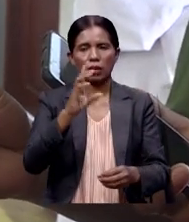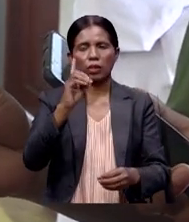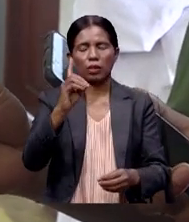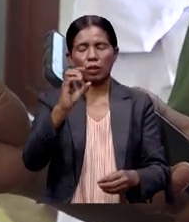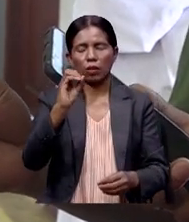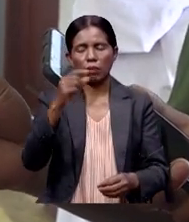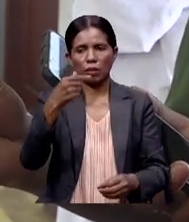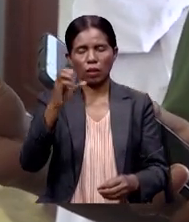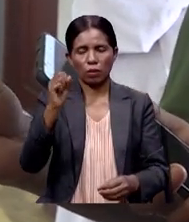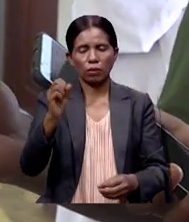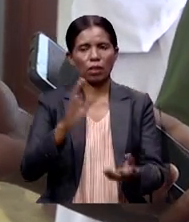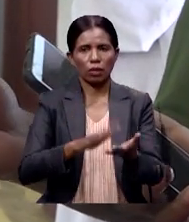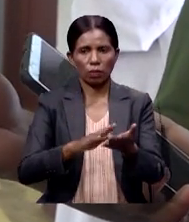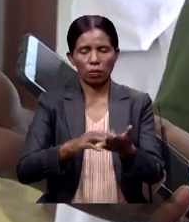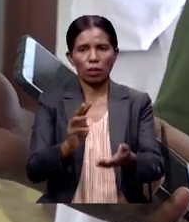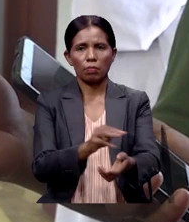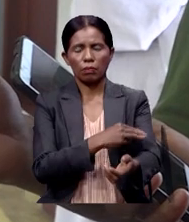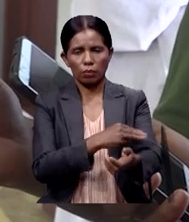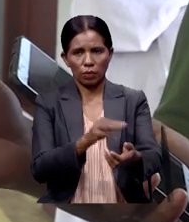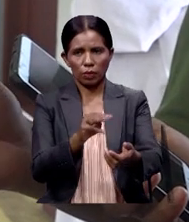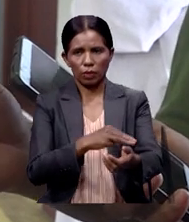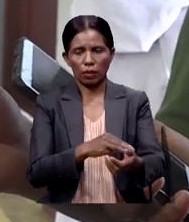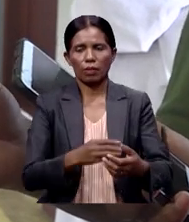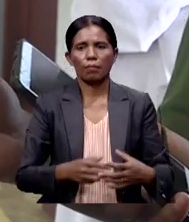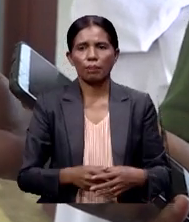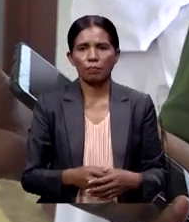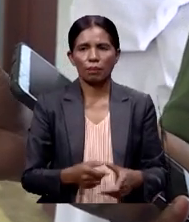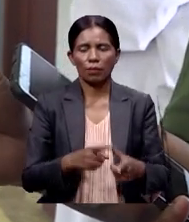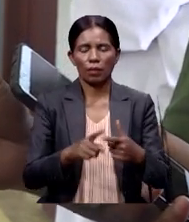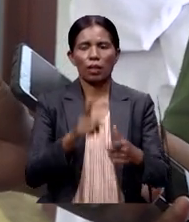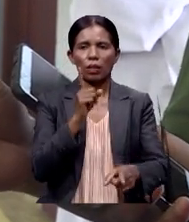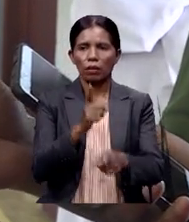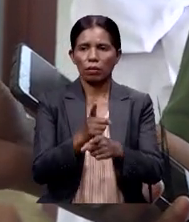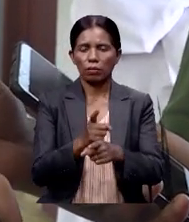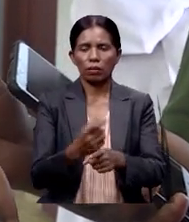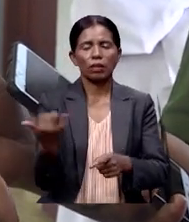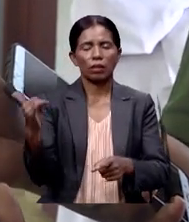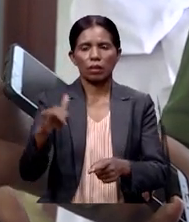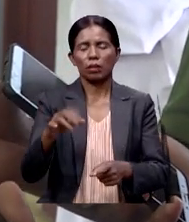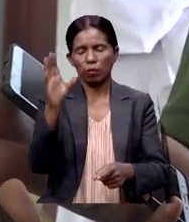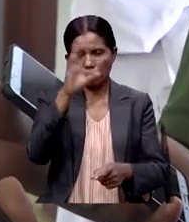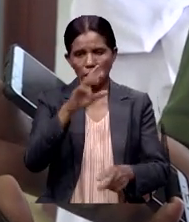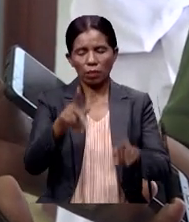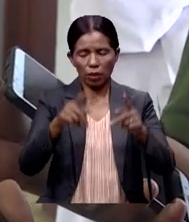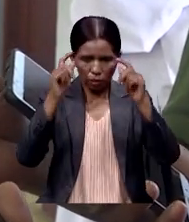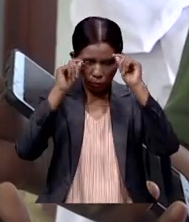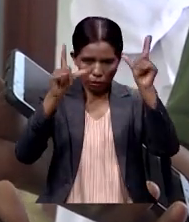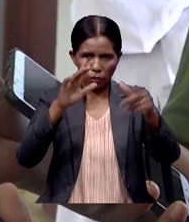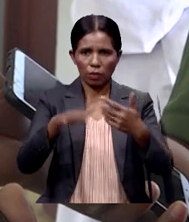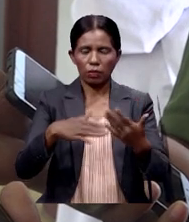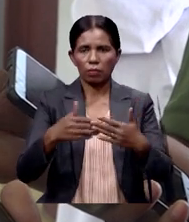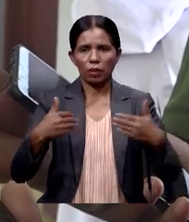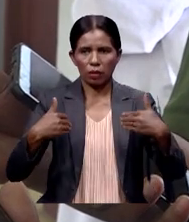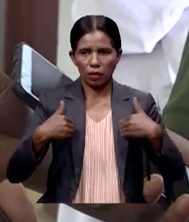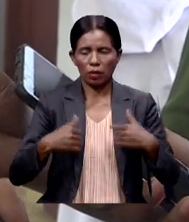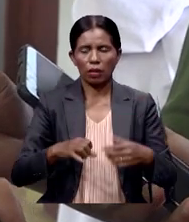ia escola música ne Fatumeta Ninian, loja única tak nia se buka, Timoroan Sira ne música Timoroan Sira ia. E